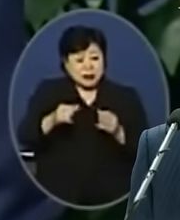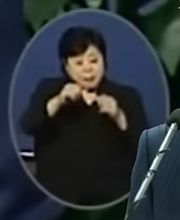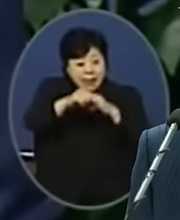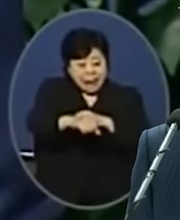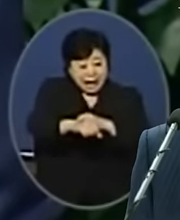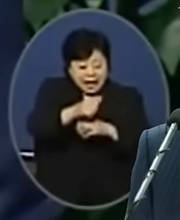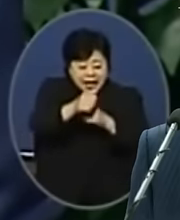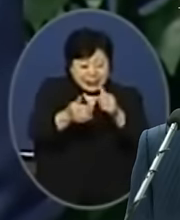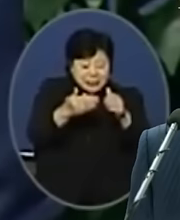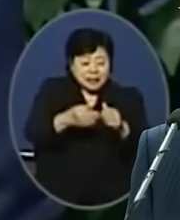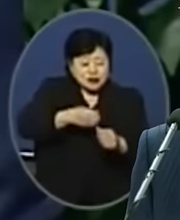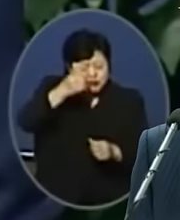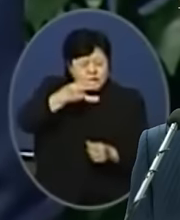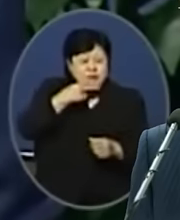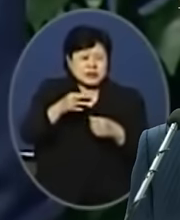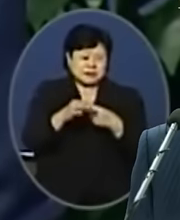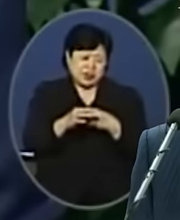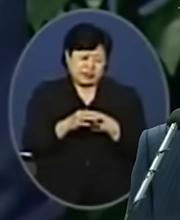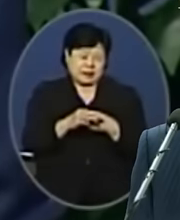없으면 하나님께서